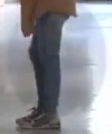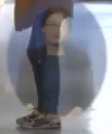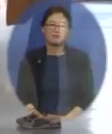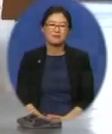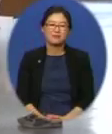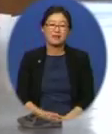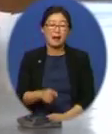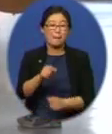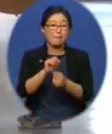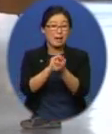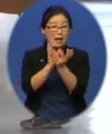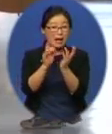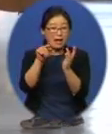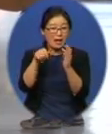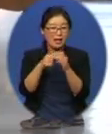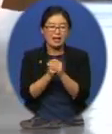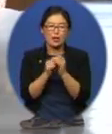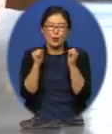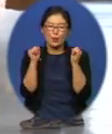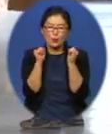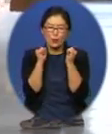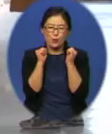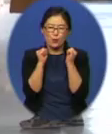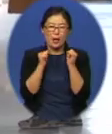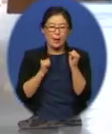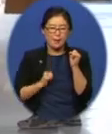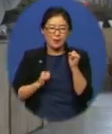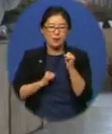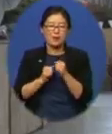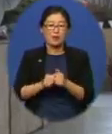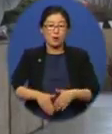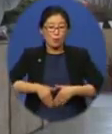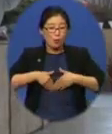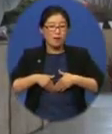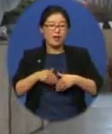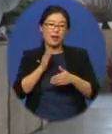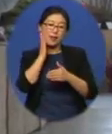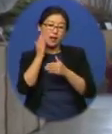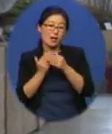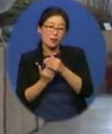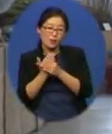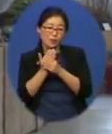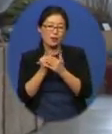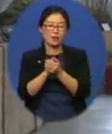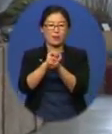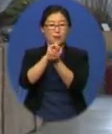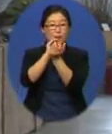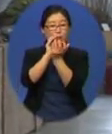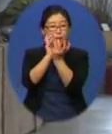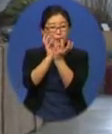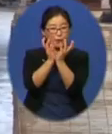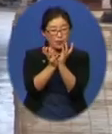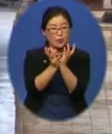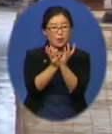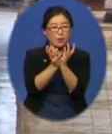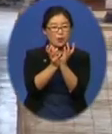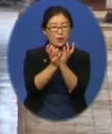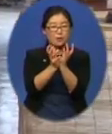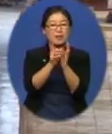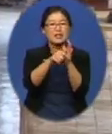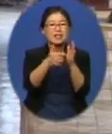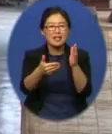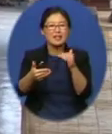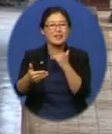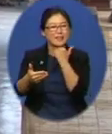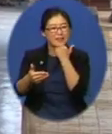야생화는 월동을 하고 봄에는 새싹이 돋아나며 그리고 꽃이 피기까지는 기다림이 필요하다는